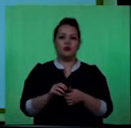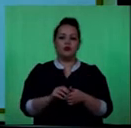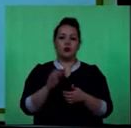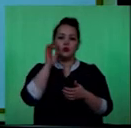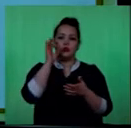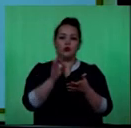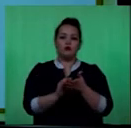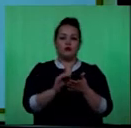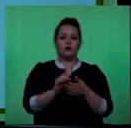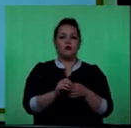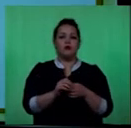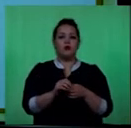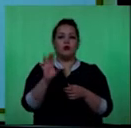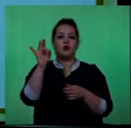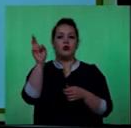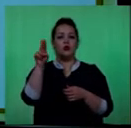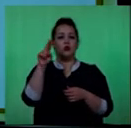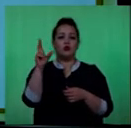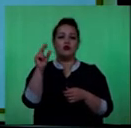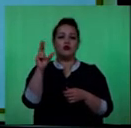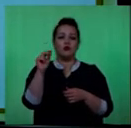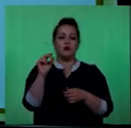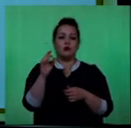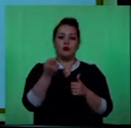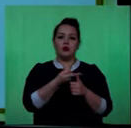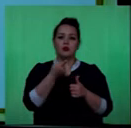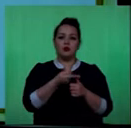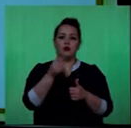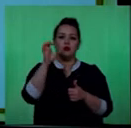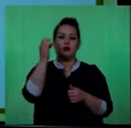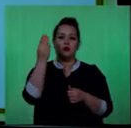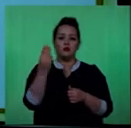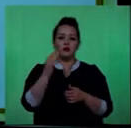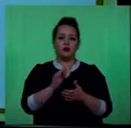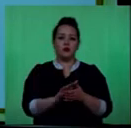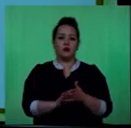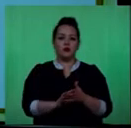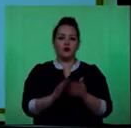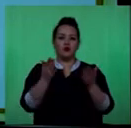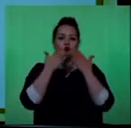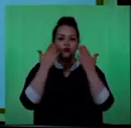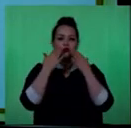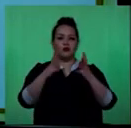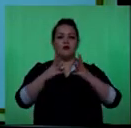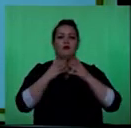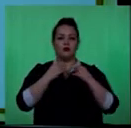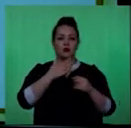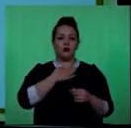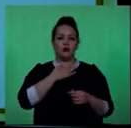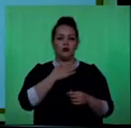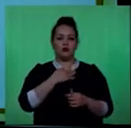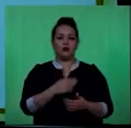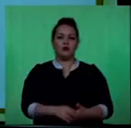определите род и число имен существительных читаем вместе со мной а